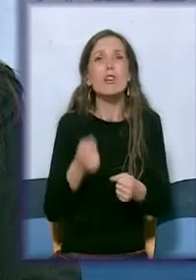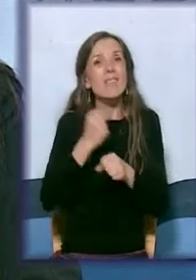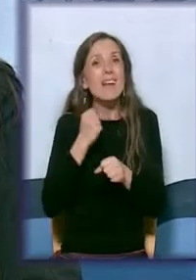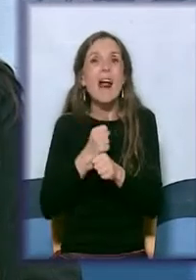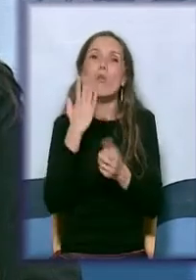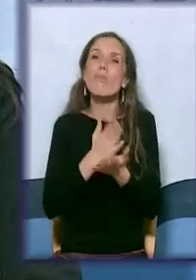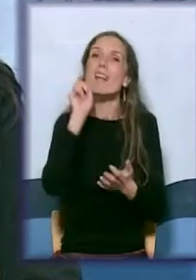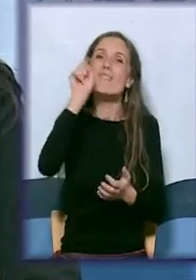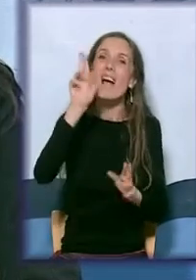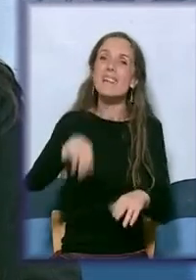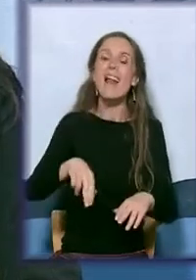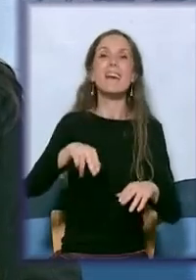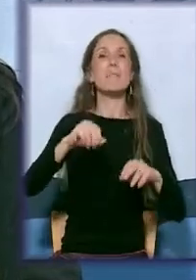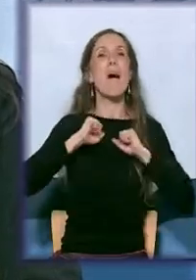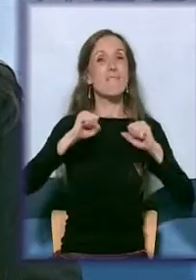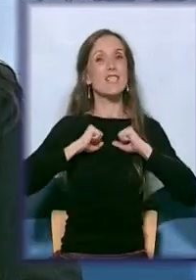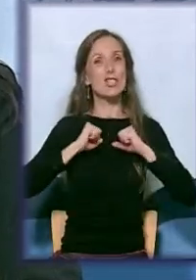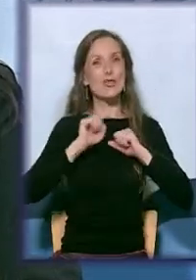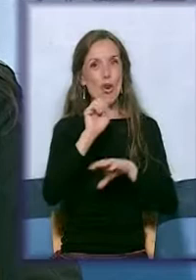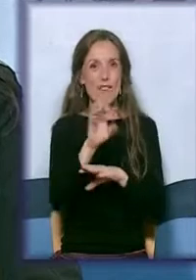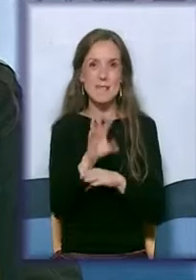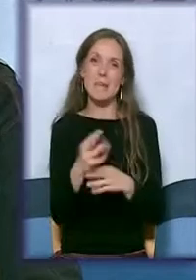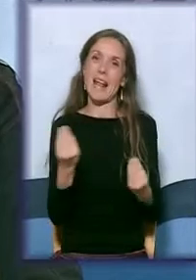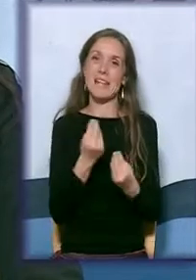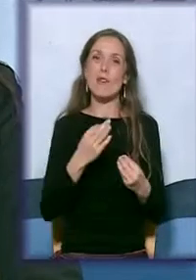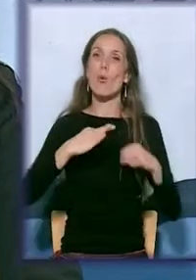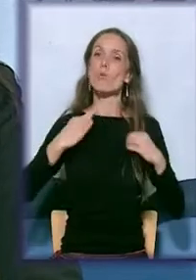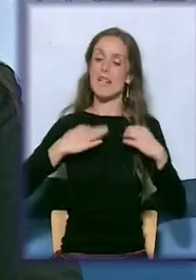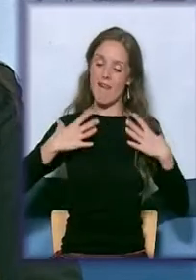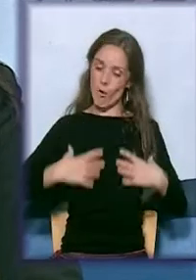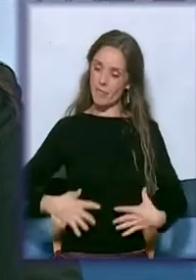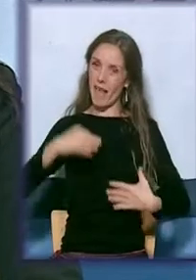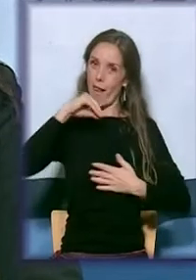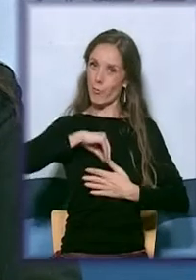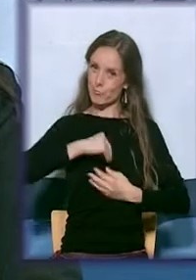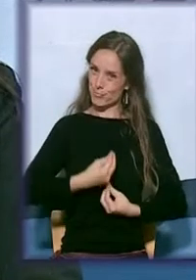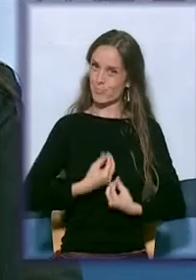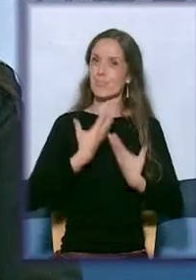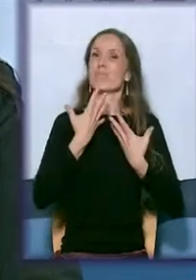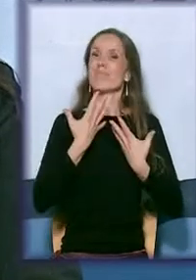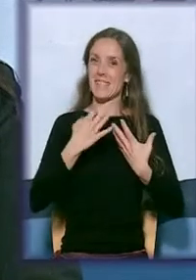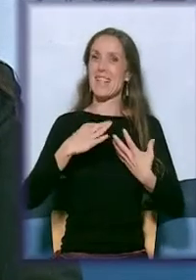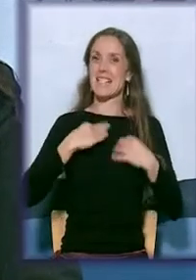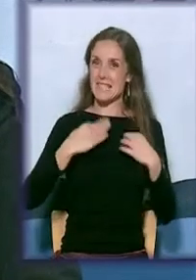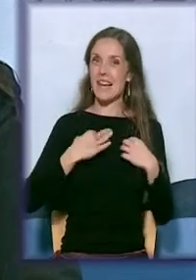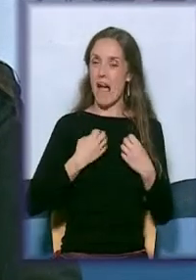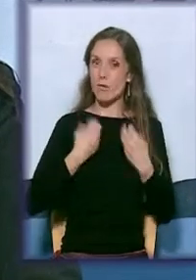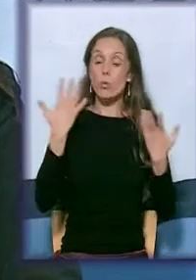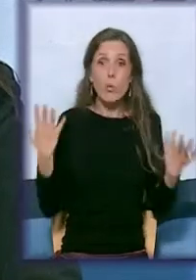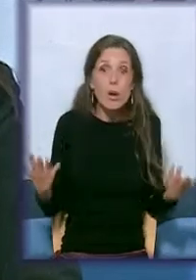vaspitanje, jer ipak u zdravom telu zdrav duh definitivno i trudimo se da to nekako postignemo. Sada mi